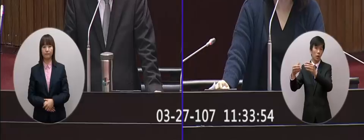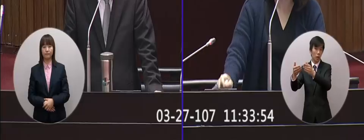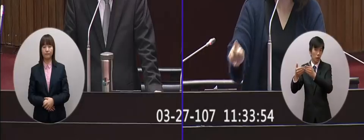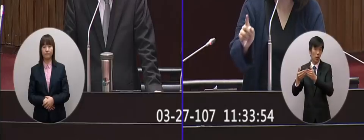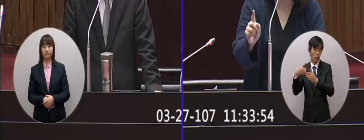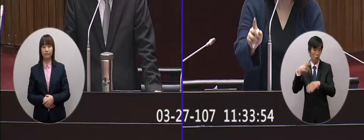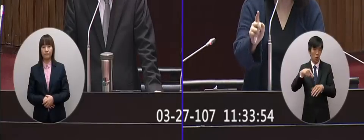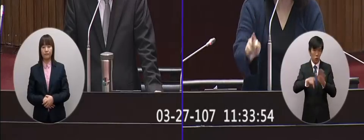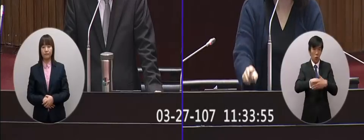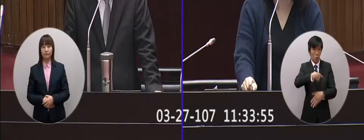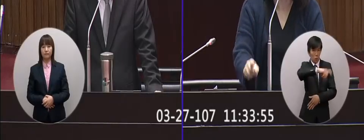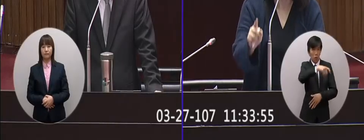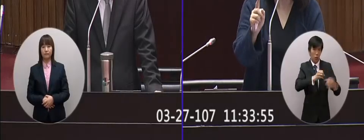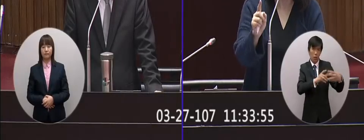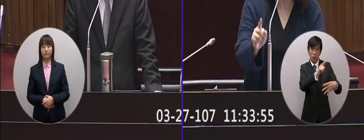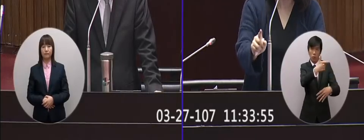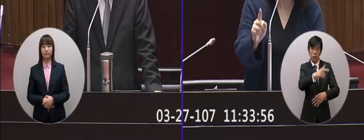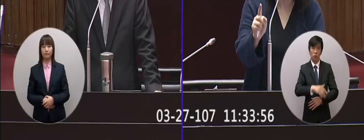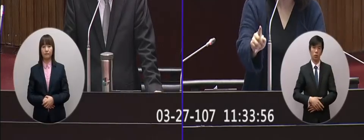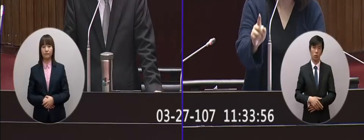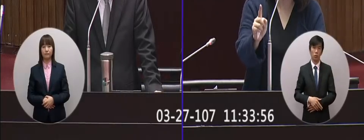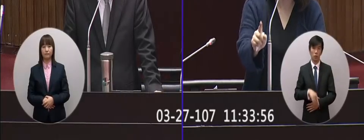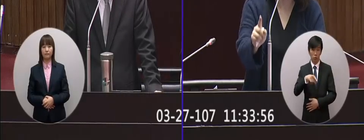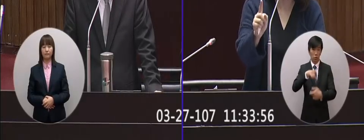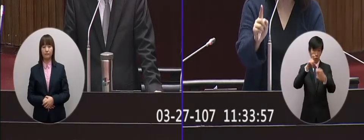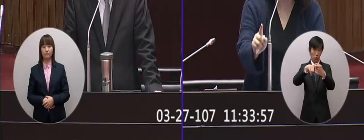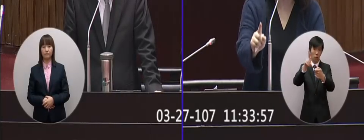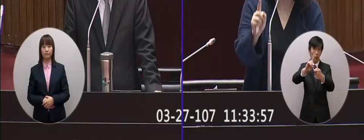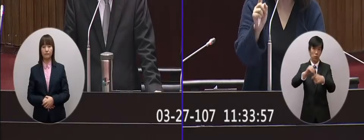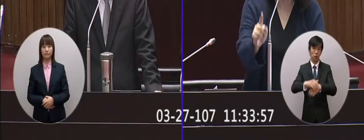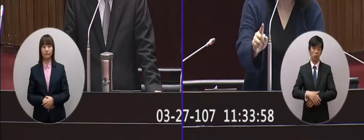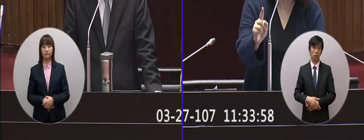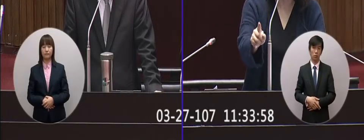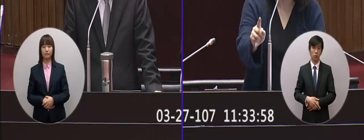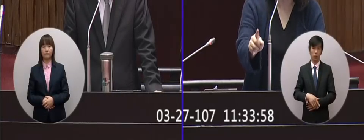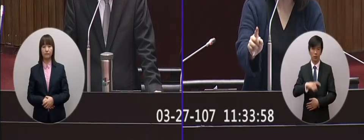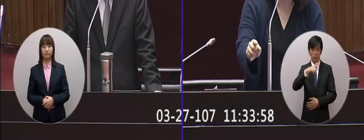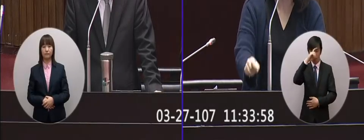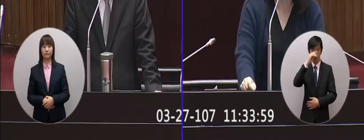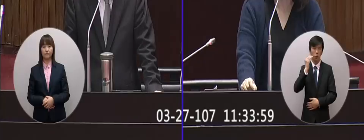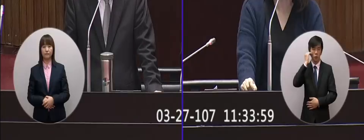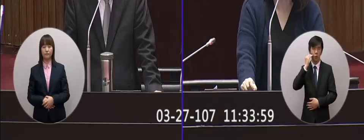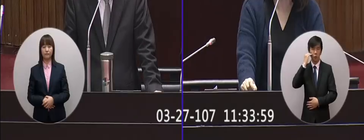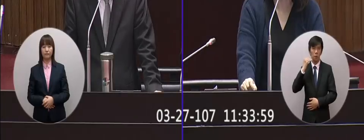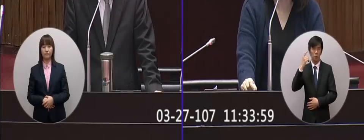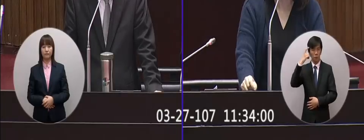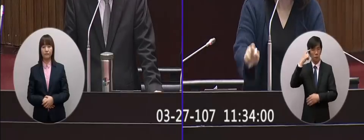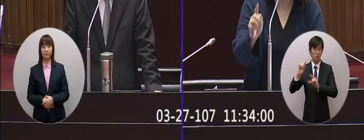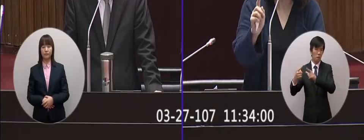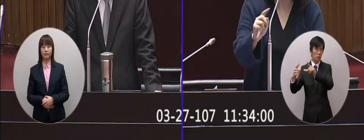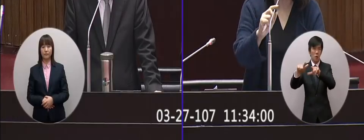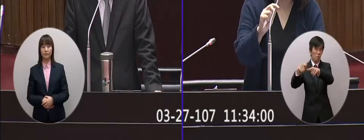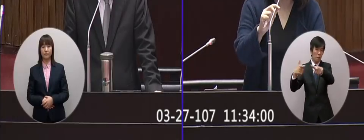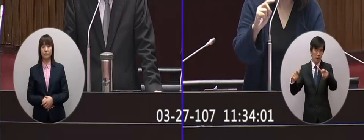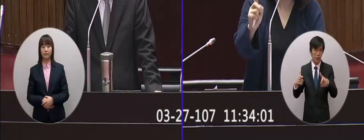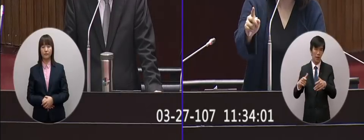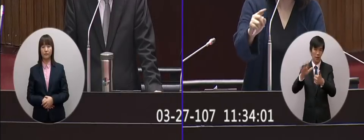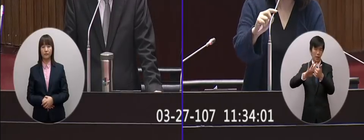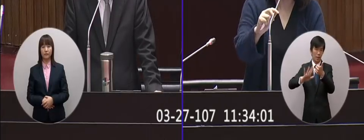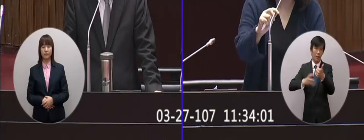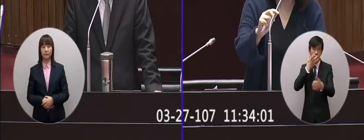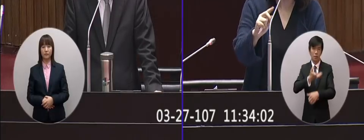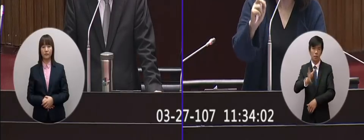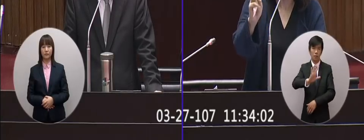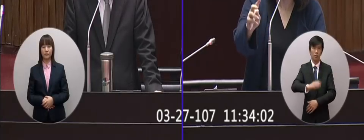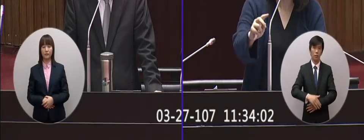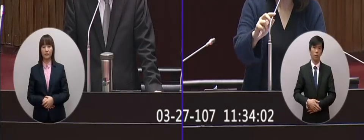政治意涵，因为它的目的就是在于稀释所谓争端议题的发动者的影响力。我讲一句，举